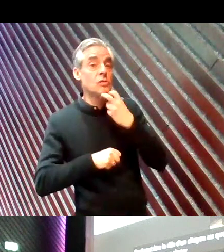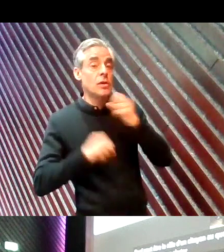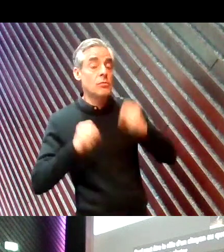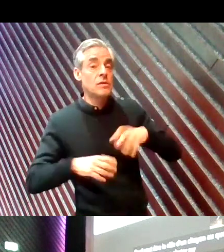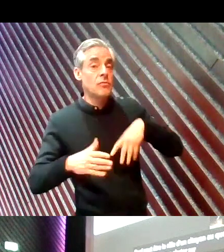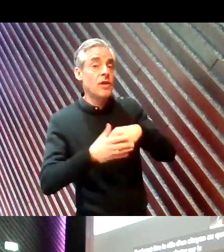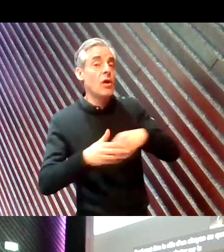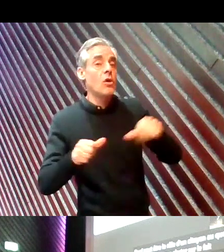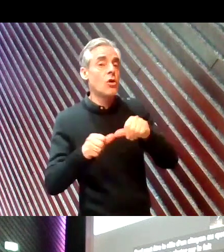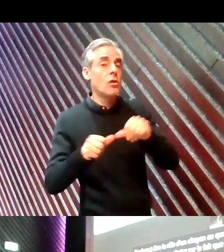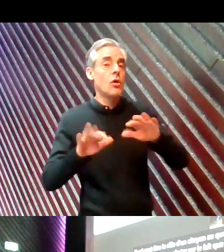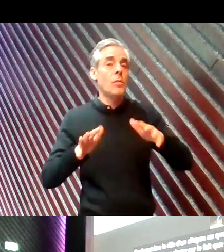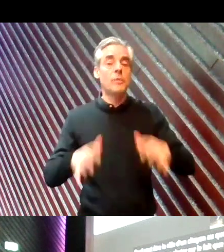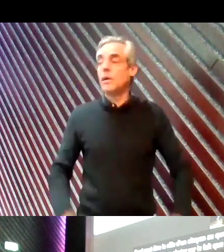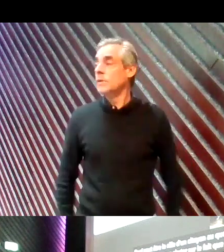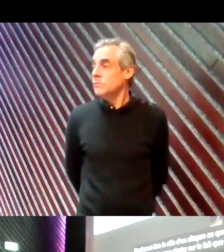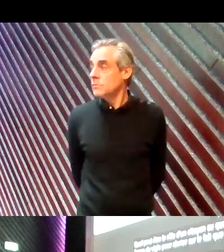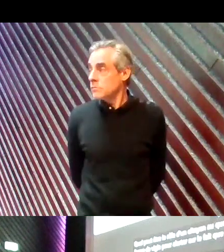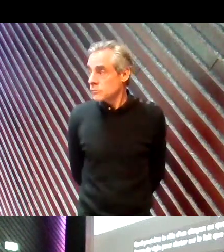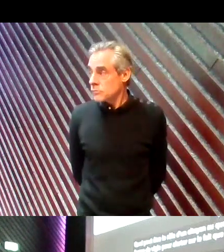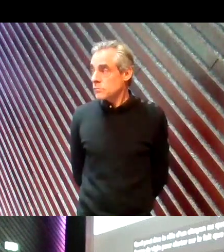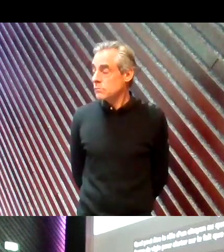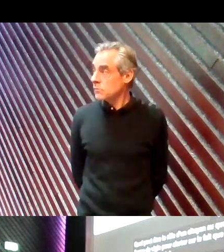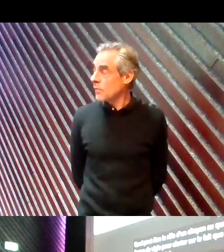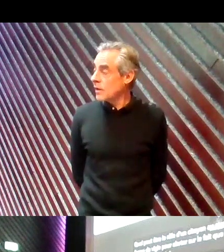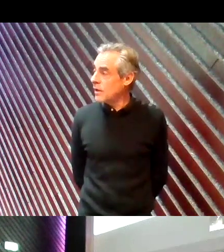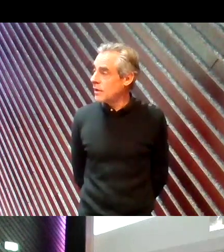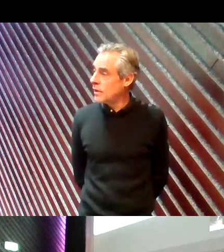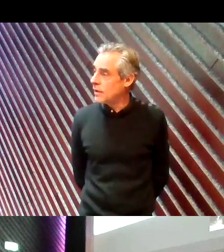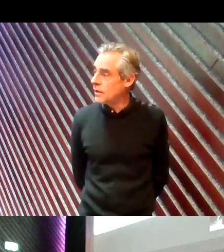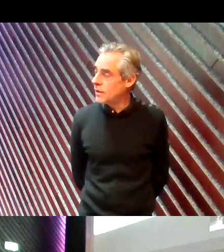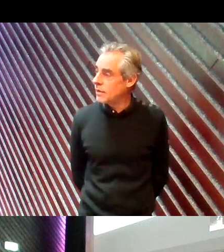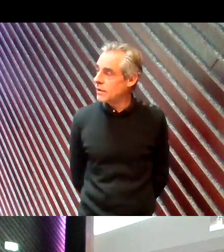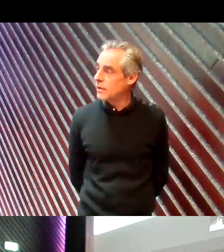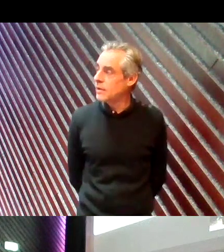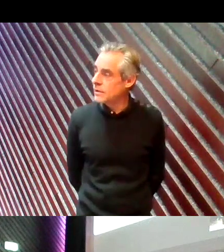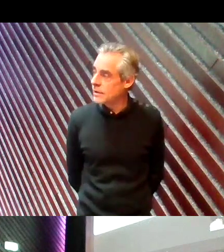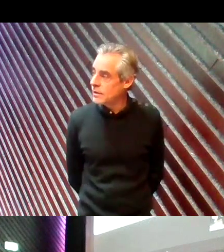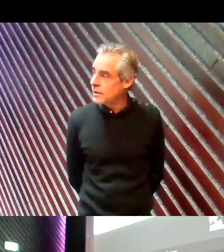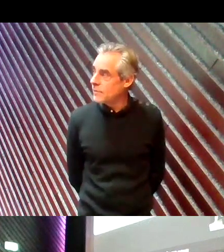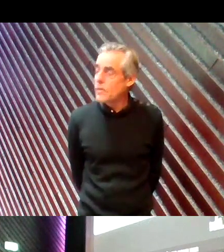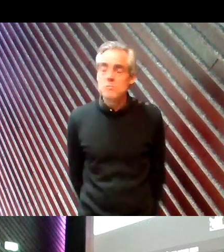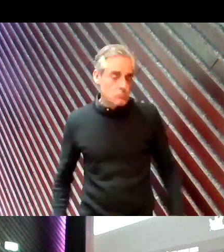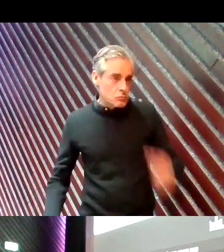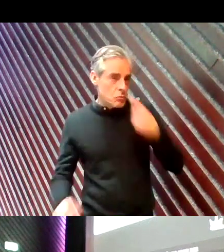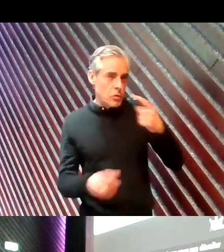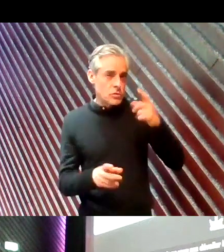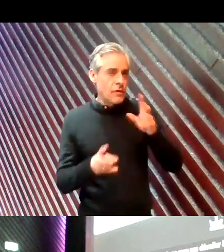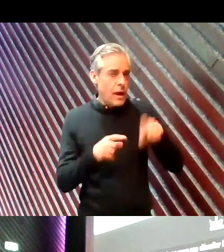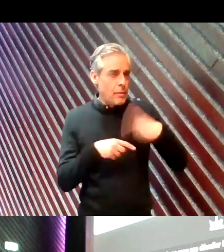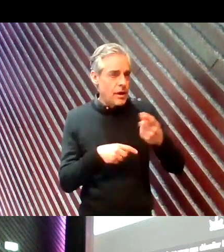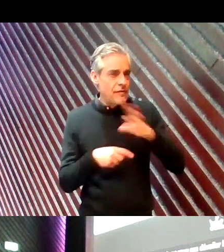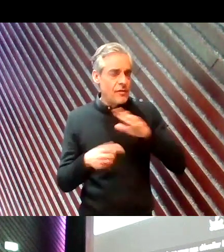? Vous ne pouvez pas dévoiler la suite de vos échanges. Je crois que vous